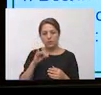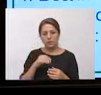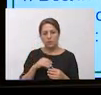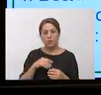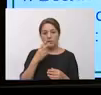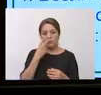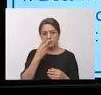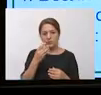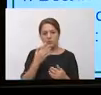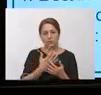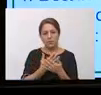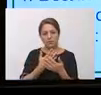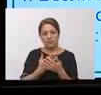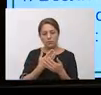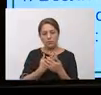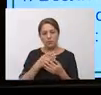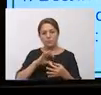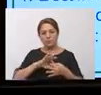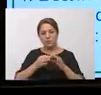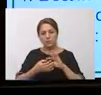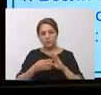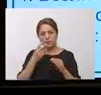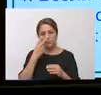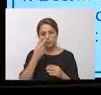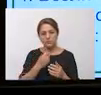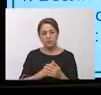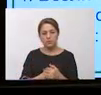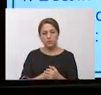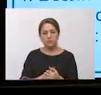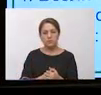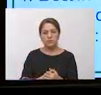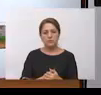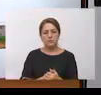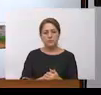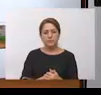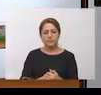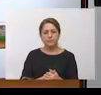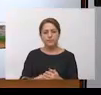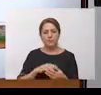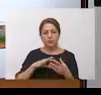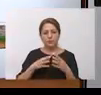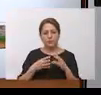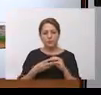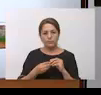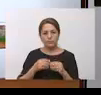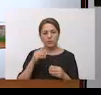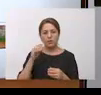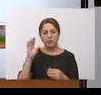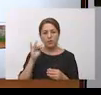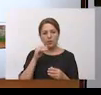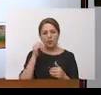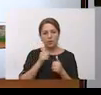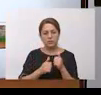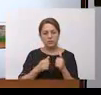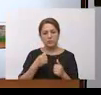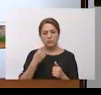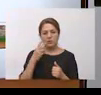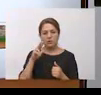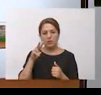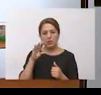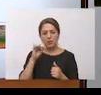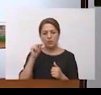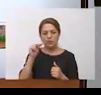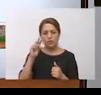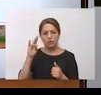Смысл этого сказуемого, оно относится и ко всем, и в общем, и каждому лично, поэтому обобщенно